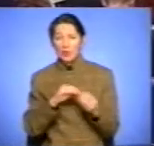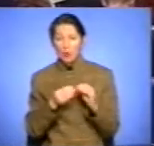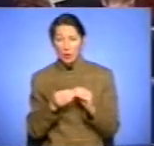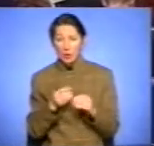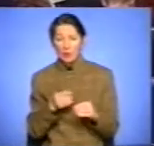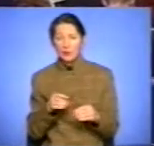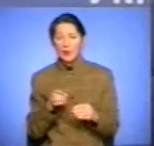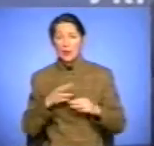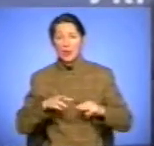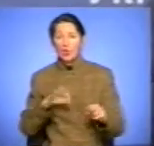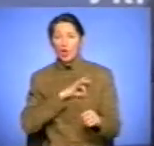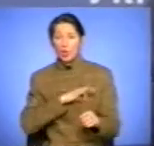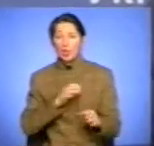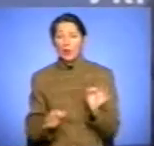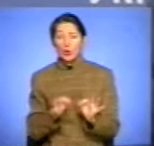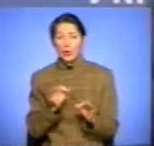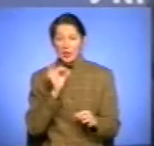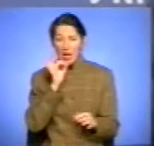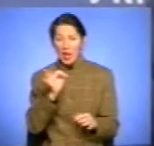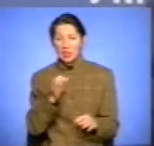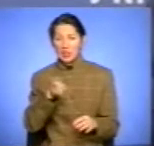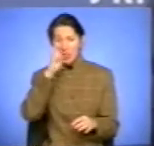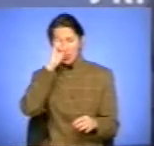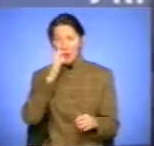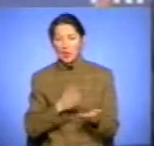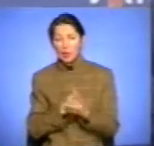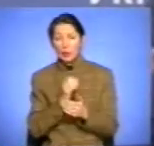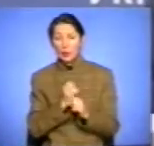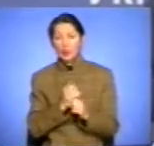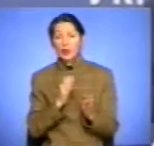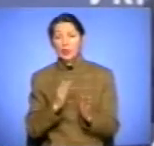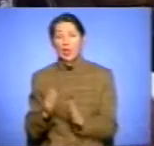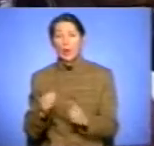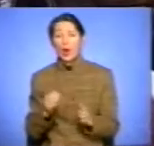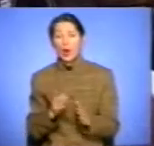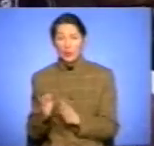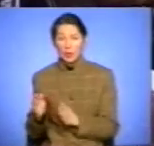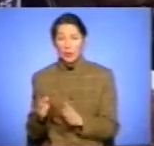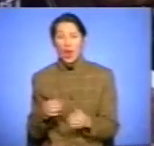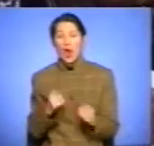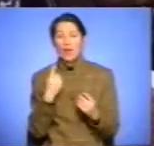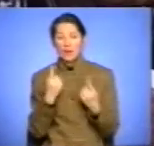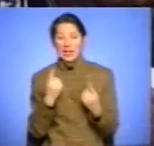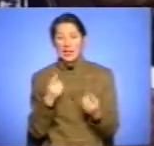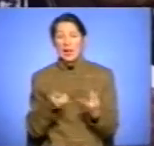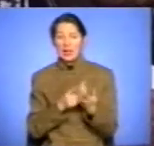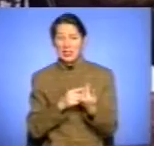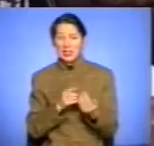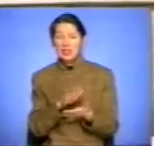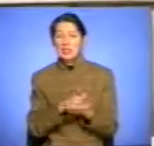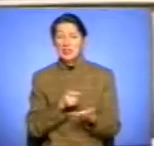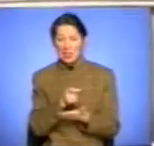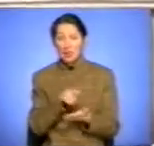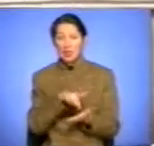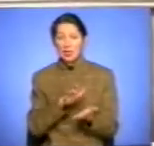виправдовуються каже Державна реєстраційна служба працює у штатному режимі а велика кількість заяв про реєстрацію пов'язана з тим що укрдержистр